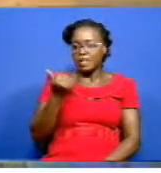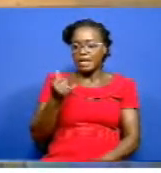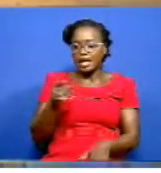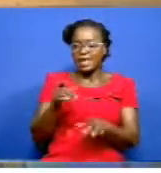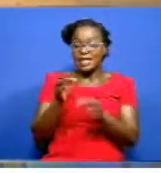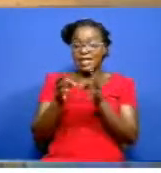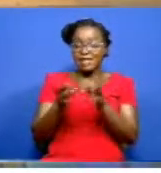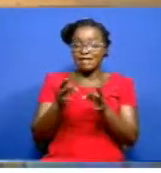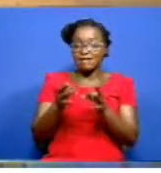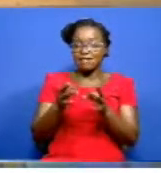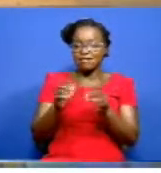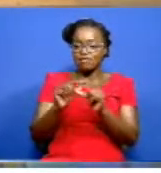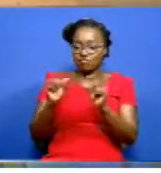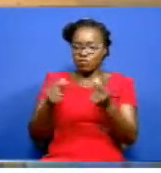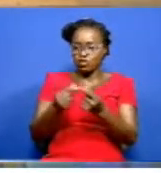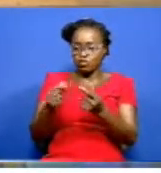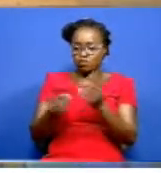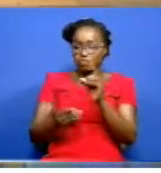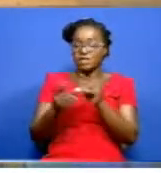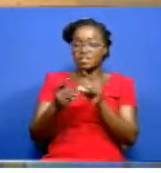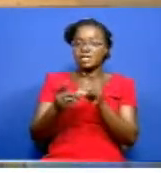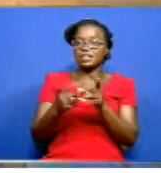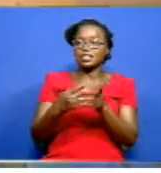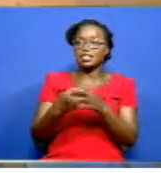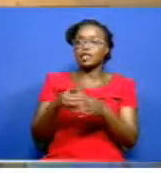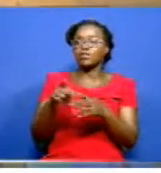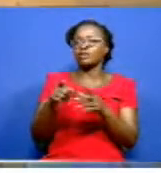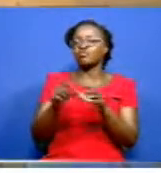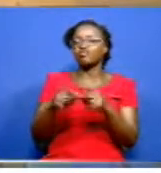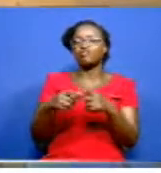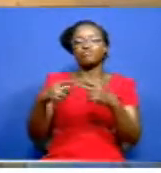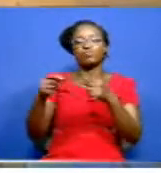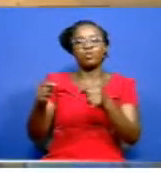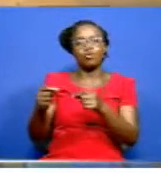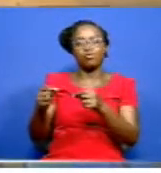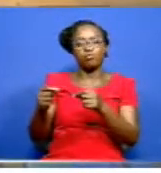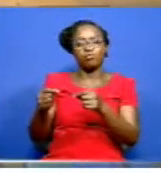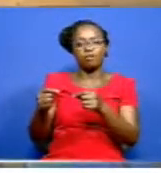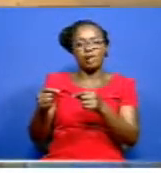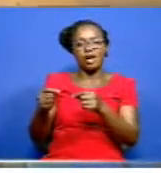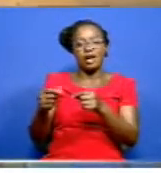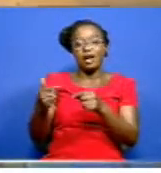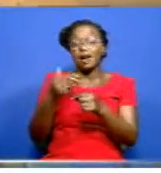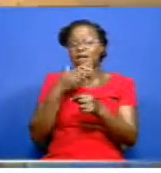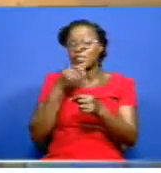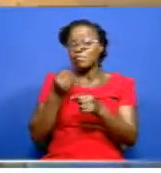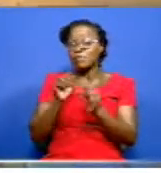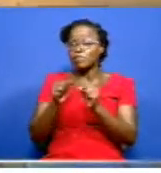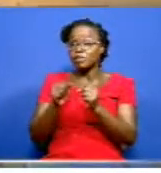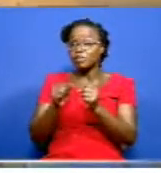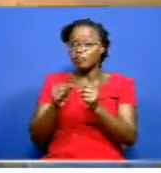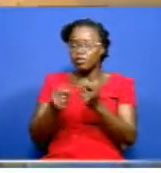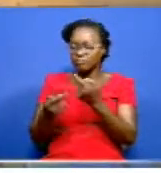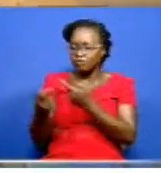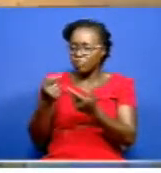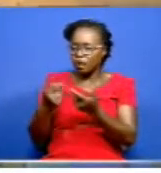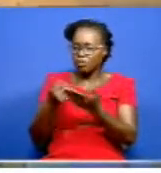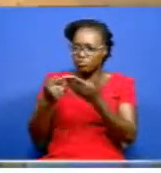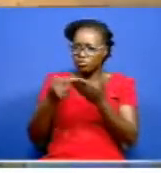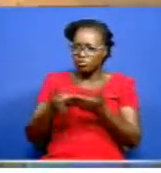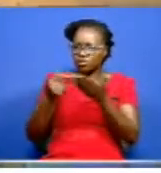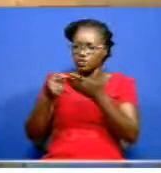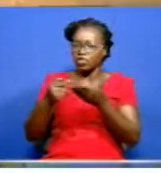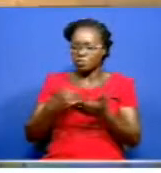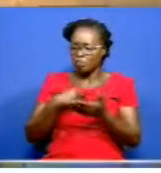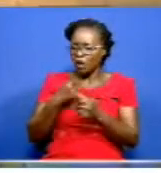anafaa kwenda hizo group meetings tuseme, pia we unaenda. Hata we kuna wazee wengine watakuja, hata mnaweza ongea muone mimi